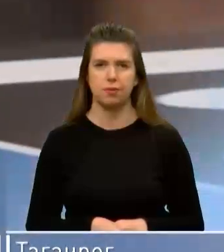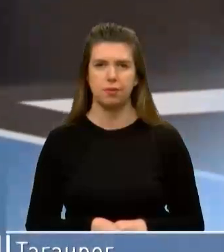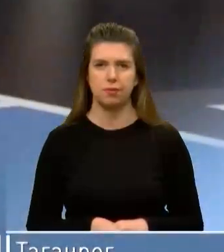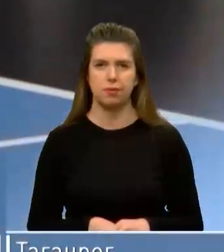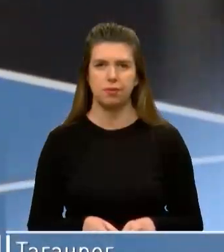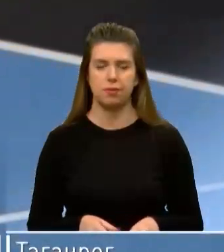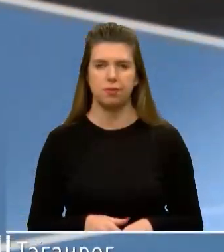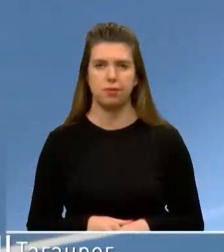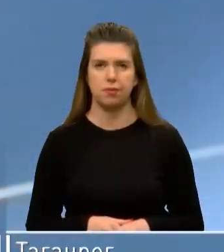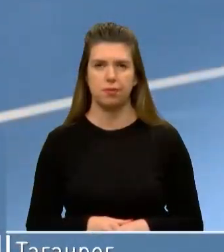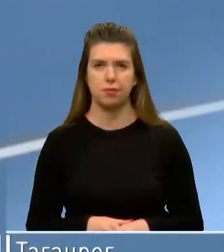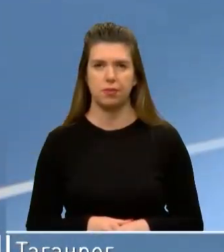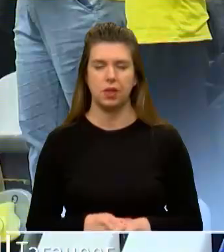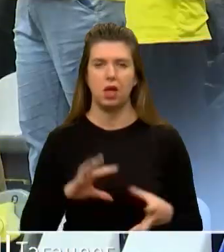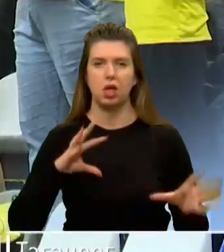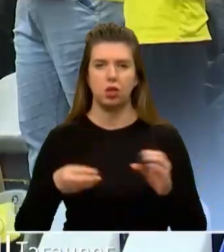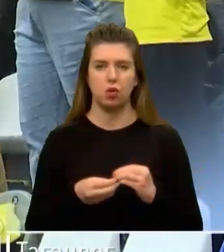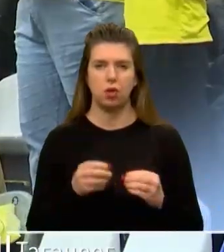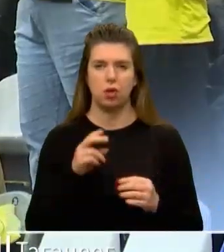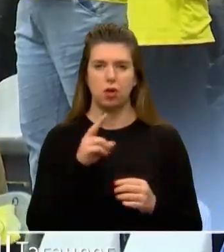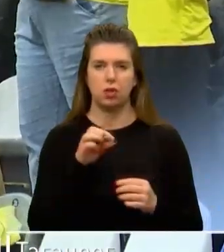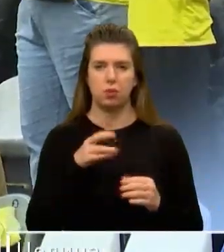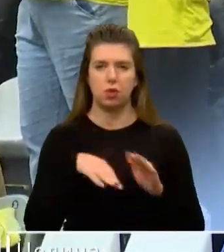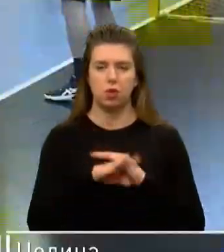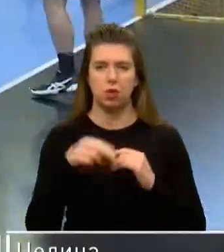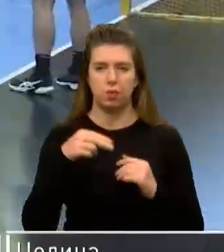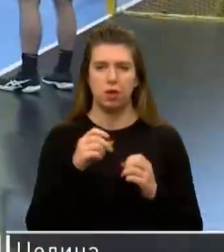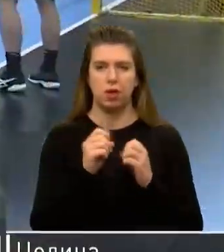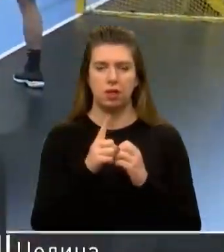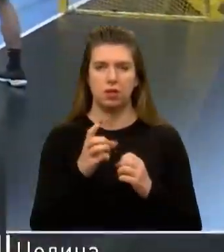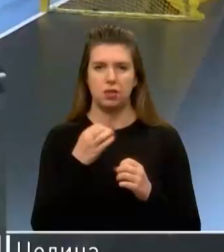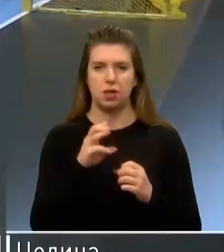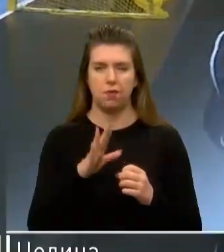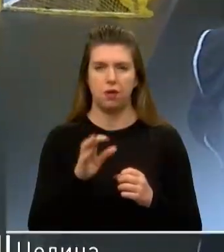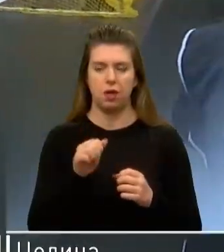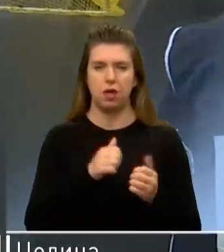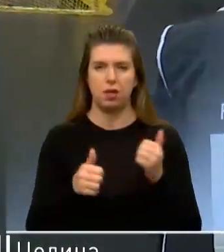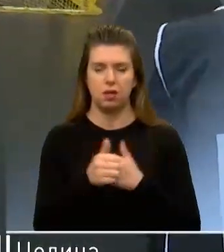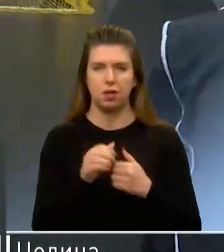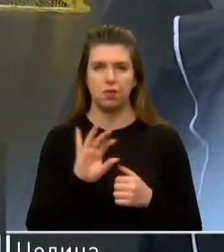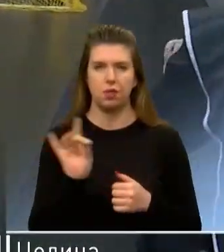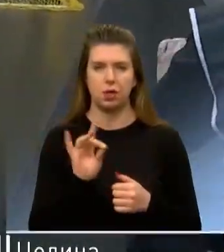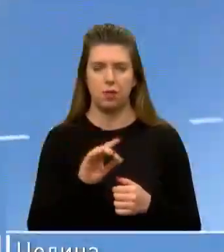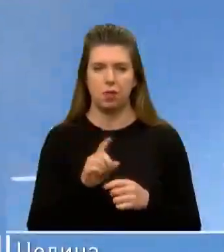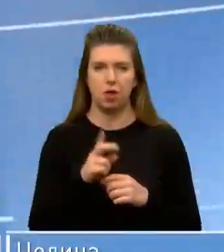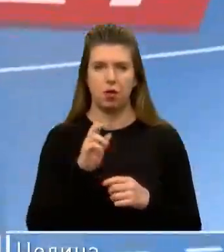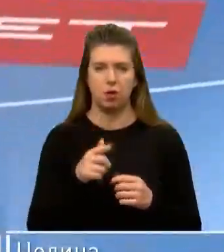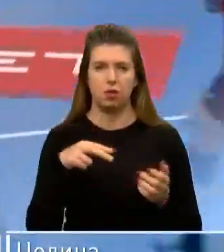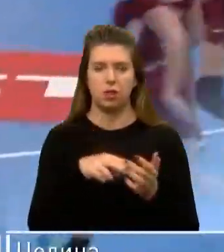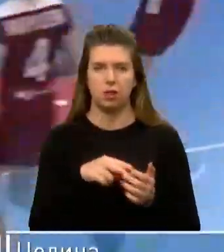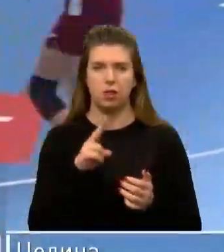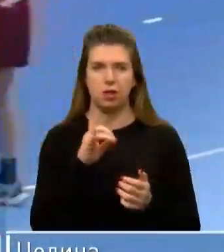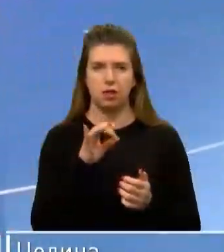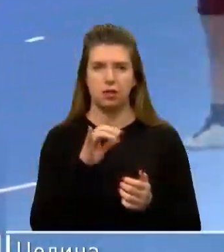Ана это делает в итоге козьменко ушла на перерыв с ОЮ Свами а лидером среди ростовчан по голам стала